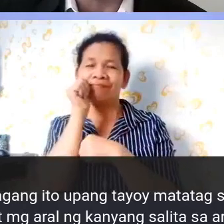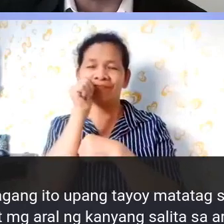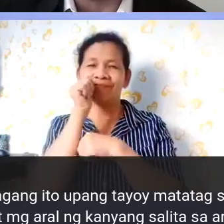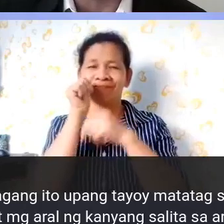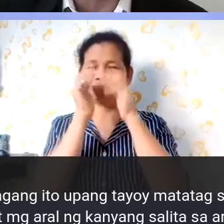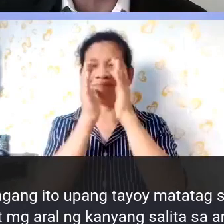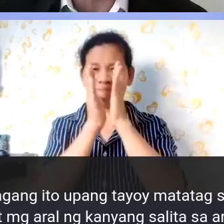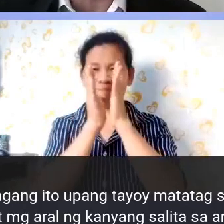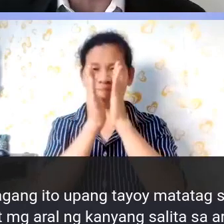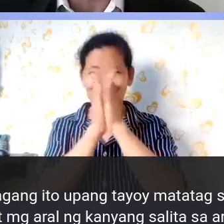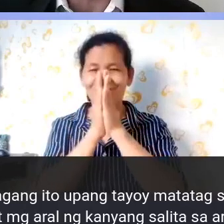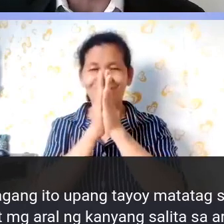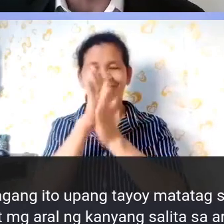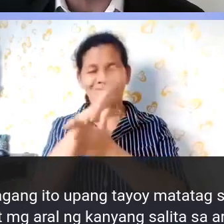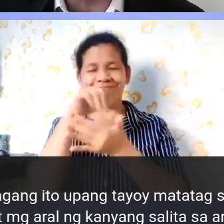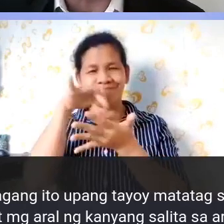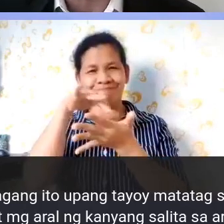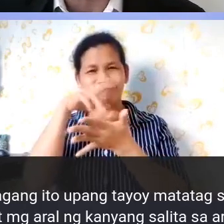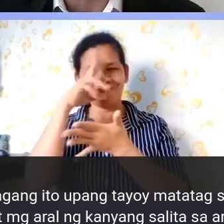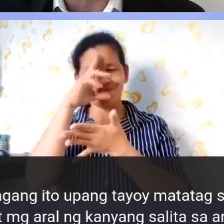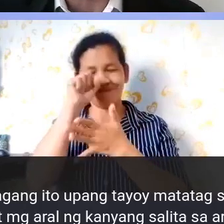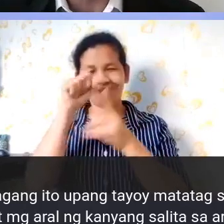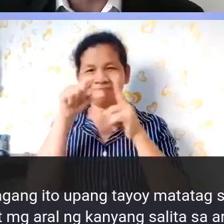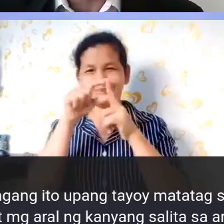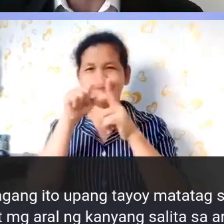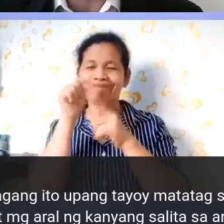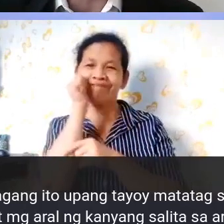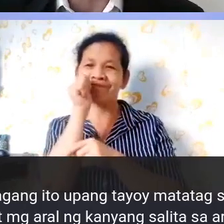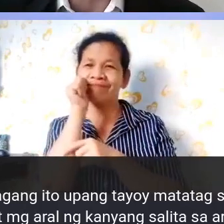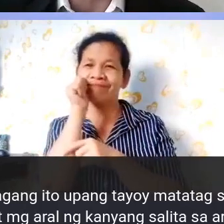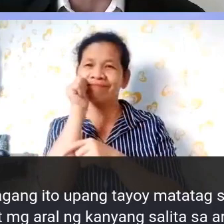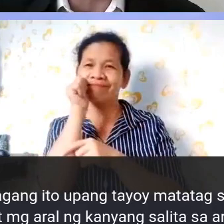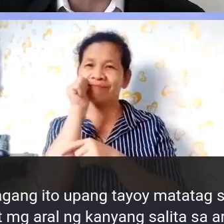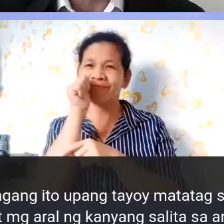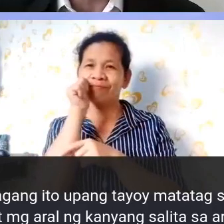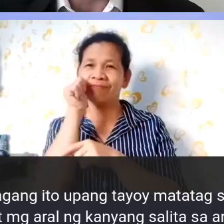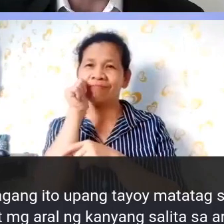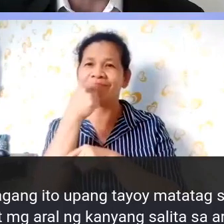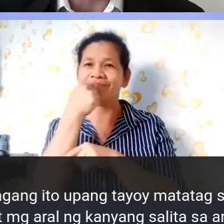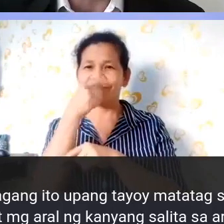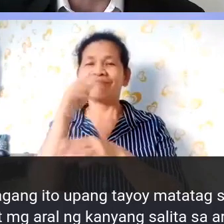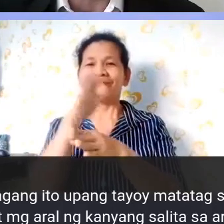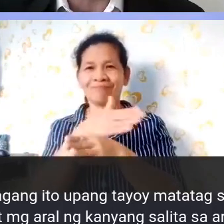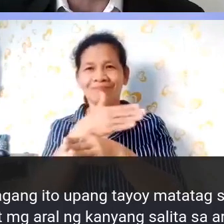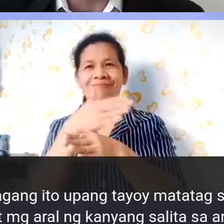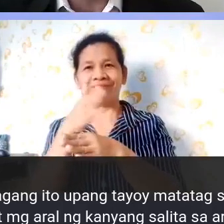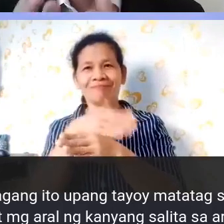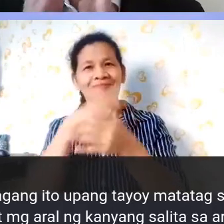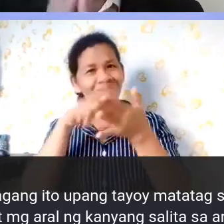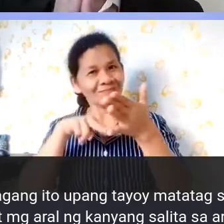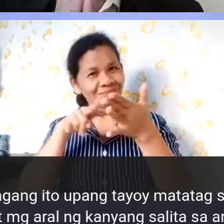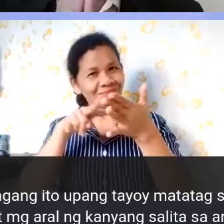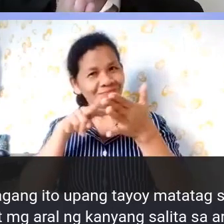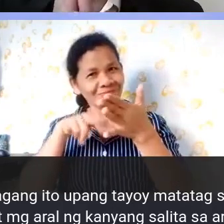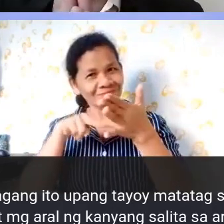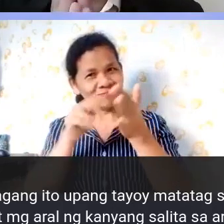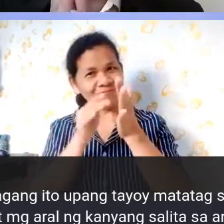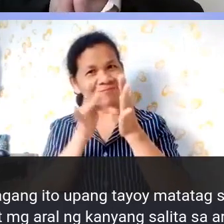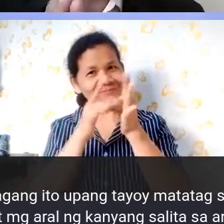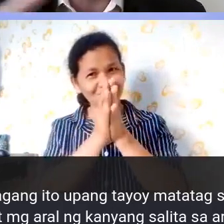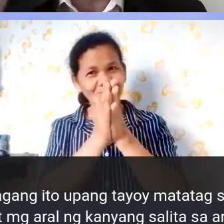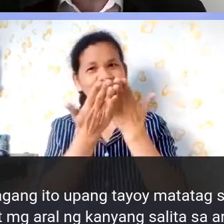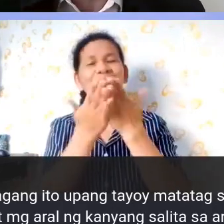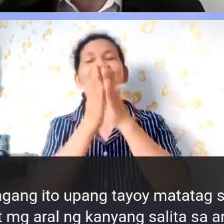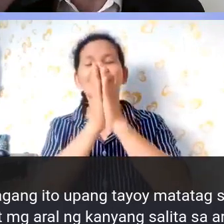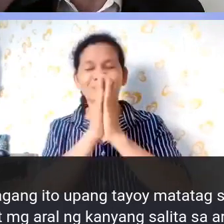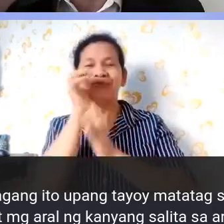at mag-aral ng kanyang salita sa araw-araw. Sabi nga sa kanta, read your Bible and pray every